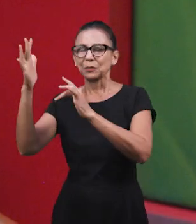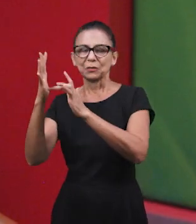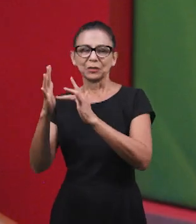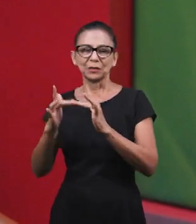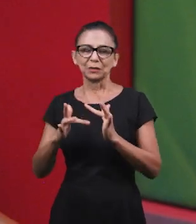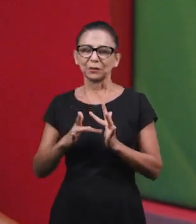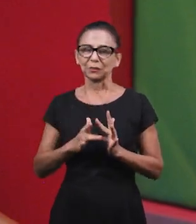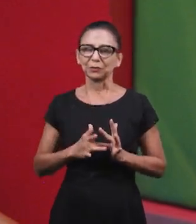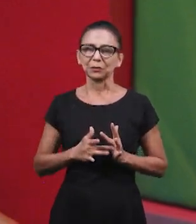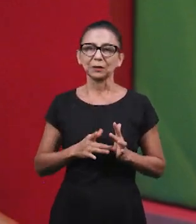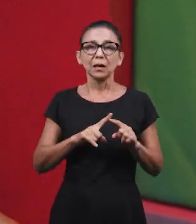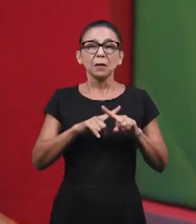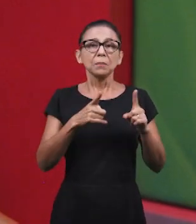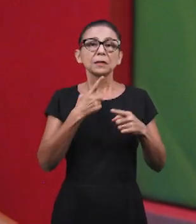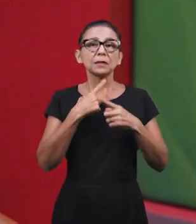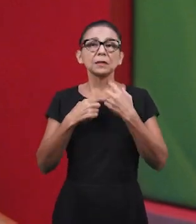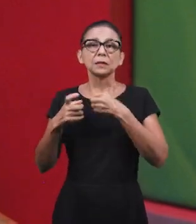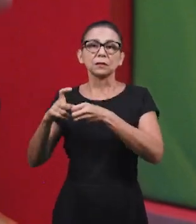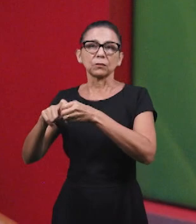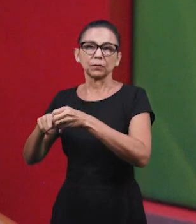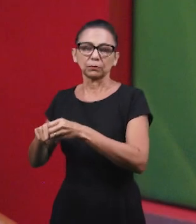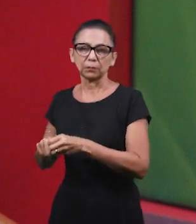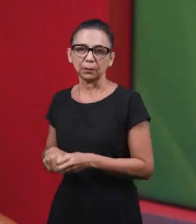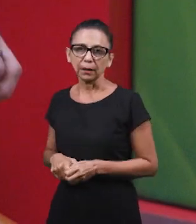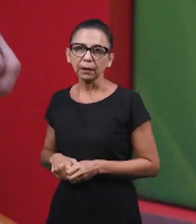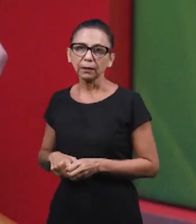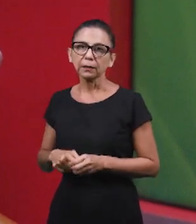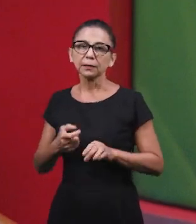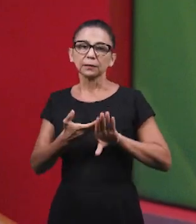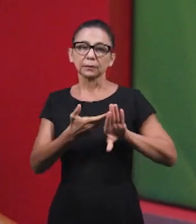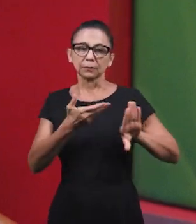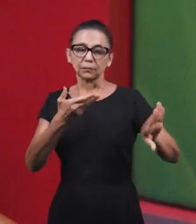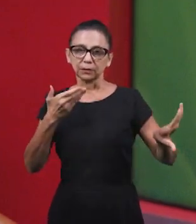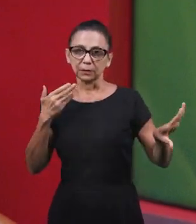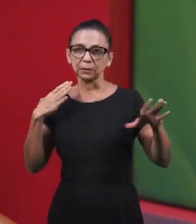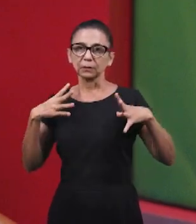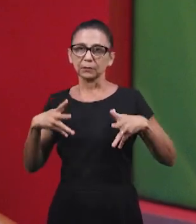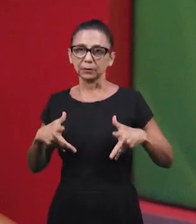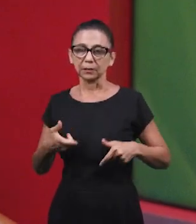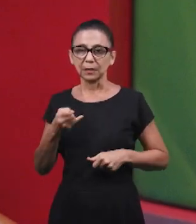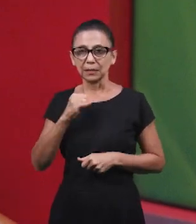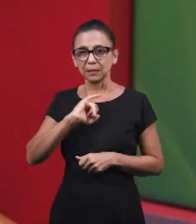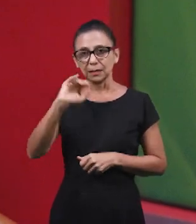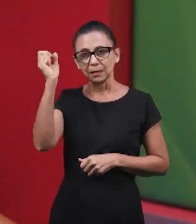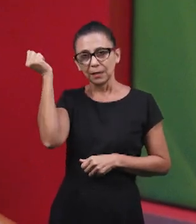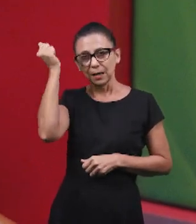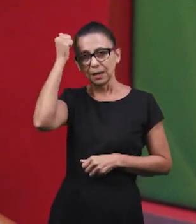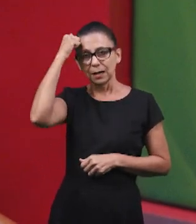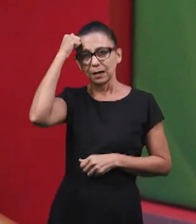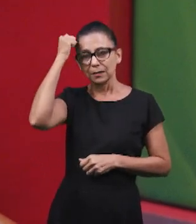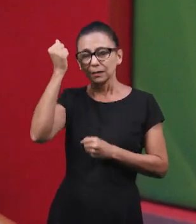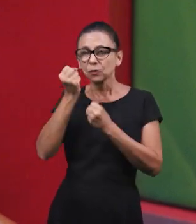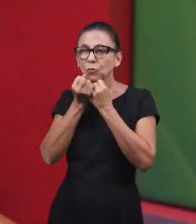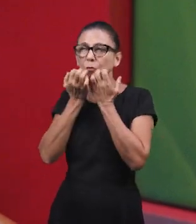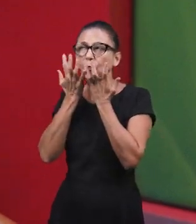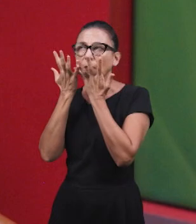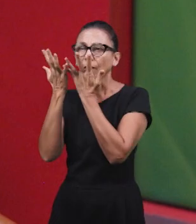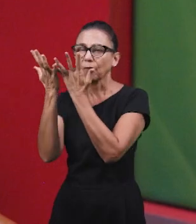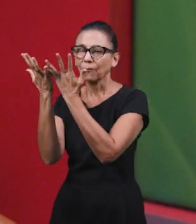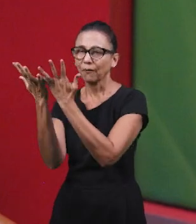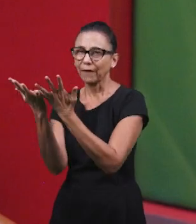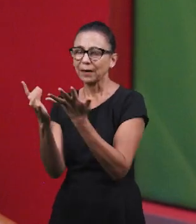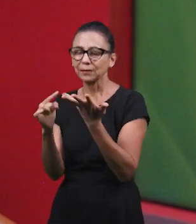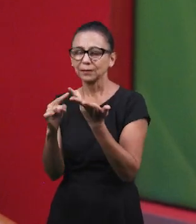cette personne puisse se repentir, confesser et, et être une nouvelle créature en Christ